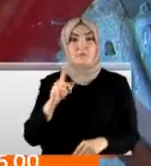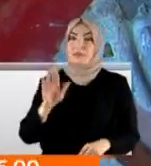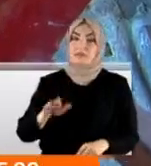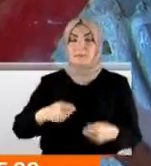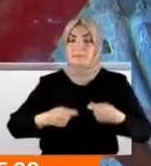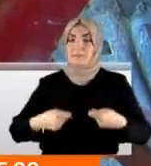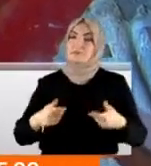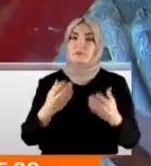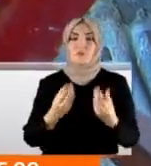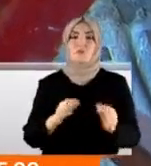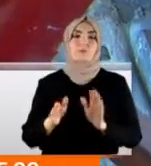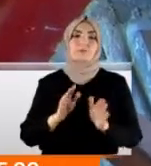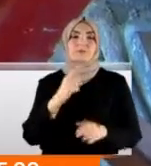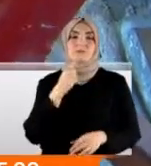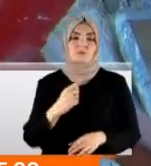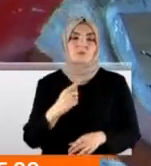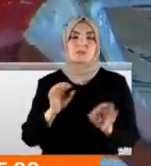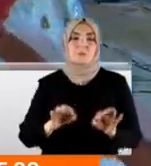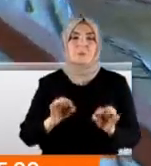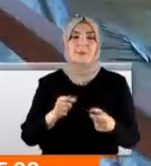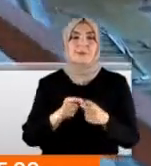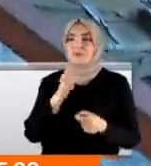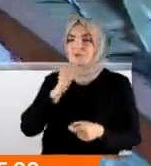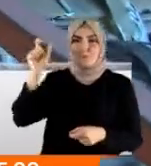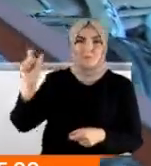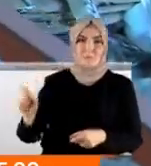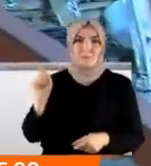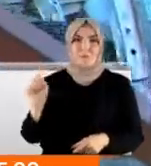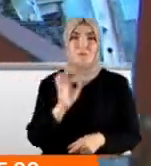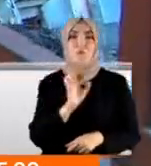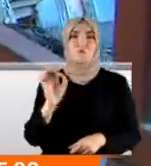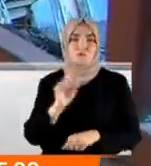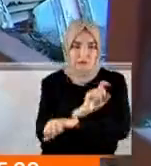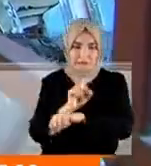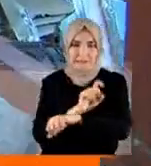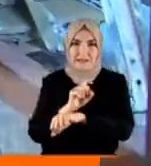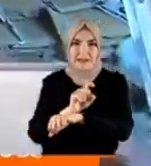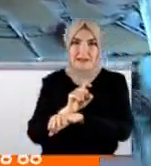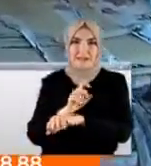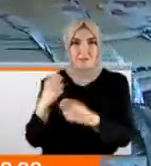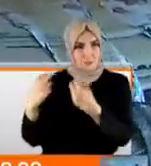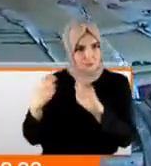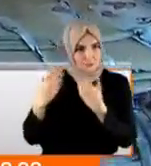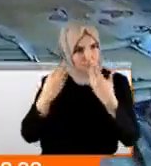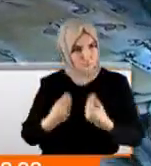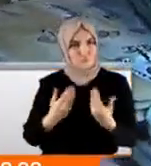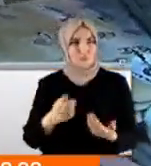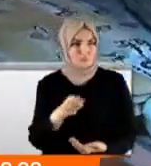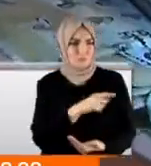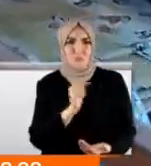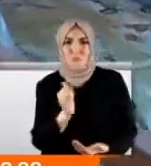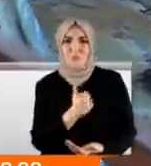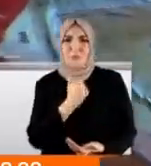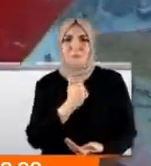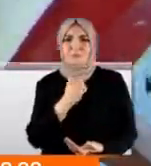Barış abi bana da oksijen kaynağı yapmayı öğretecek. Tabii böylesine değerli bir aracı da bize emanet ediyor abi. Teşekkür ederiz. İnşallah pişman